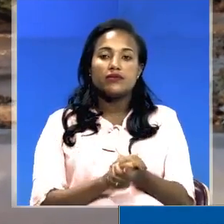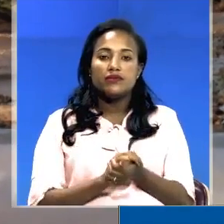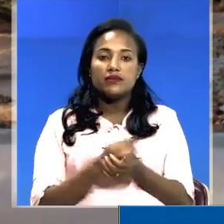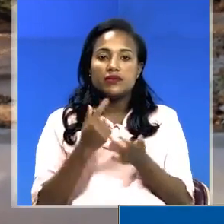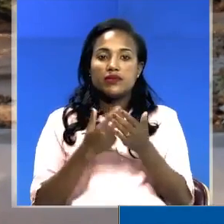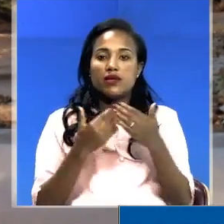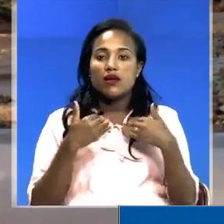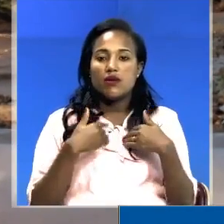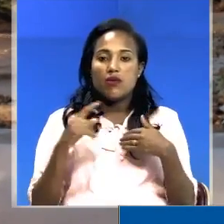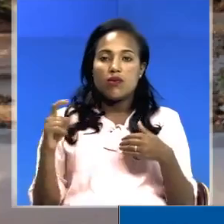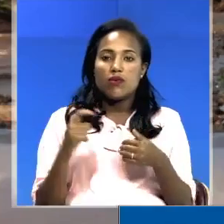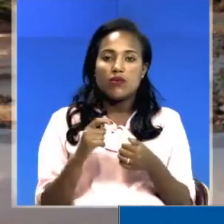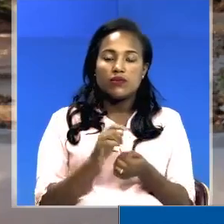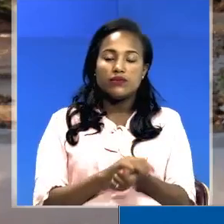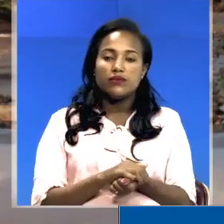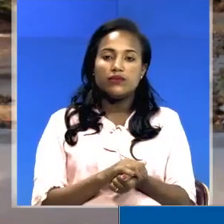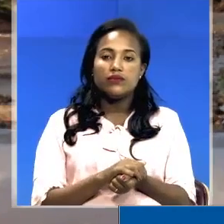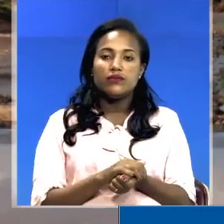ሆኖ